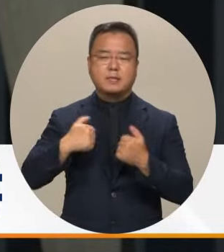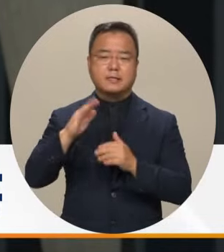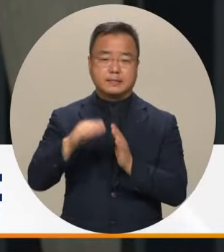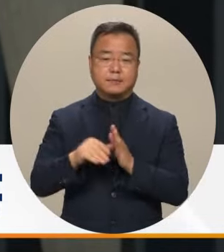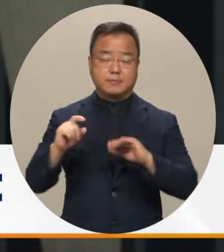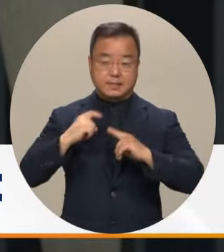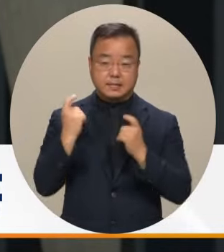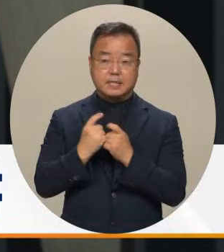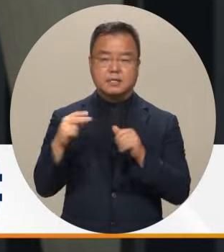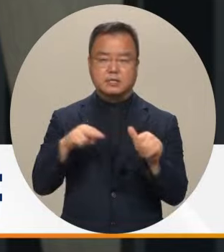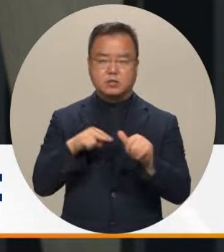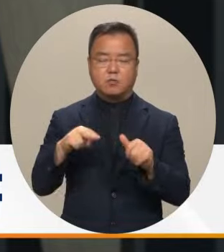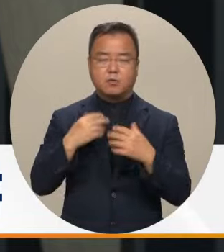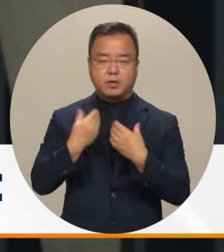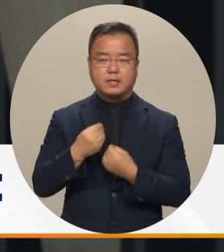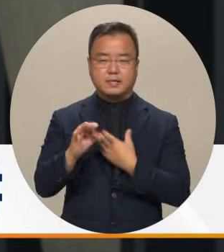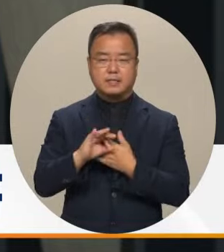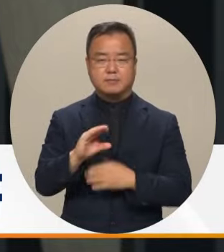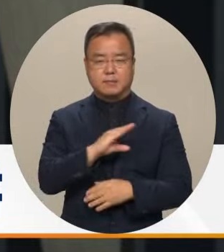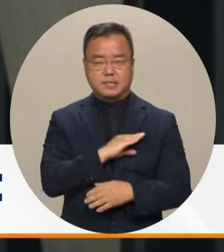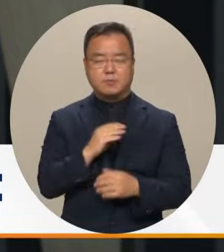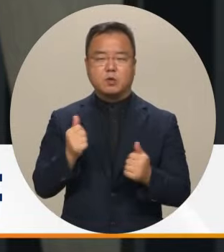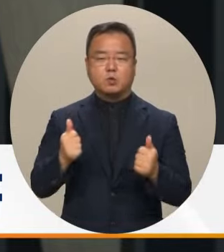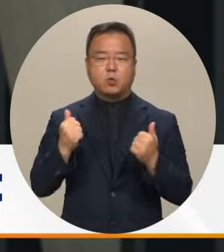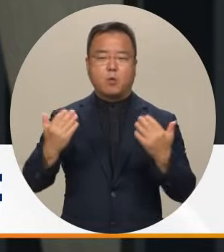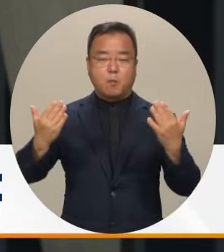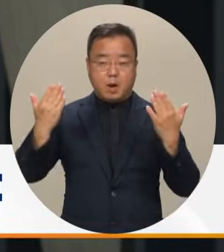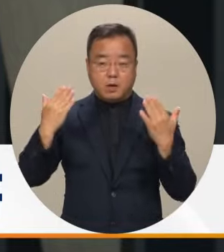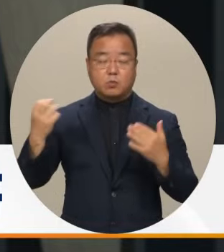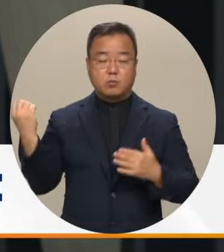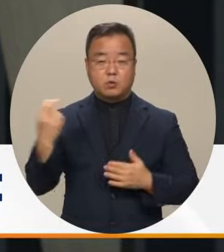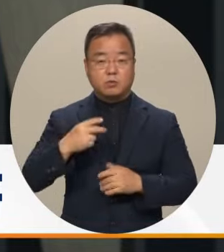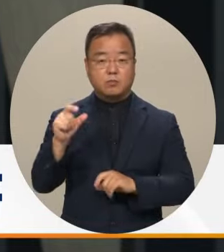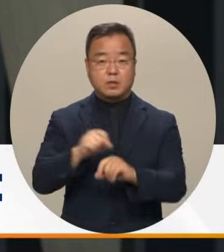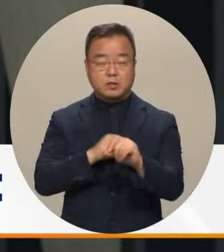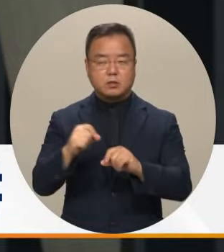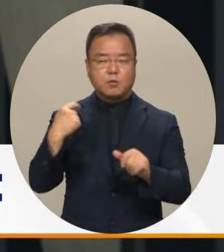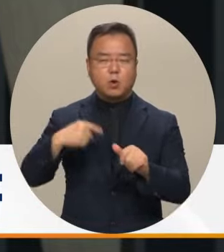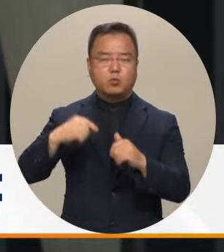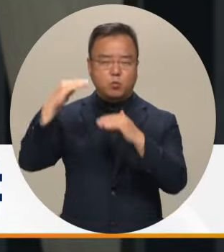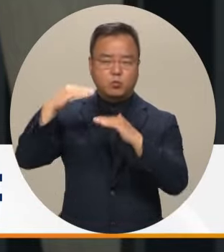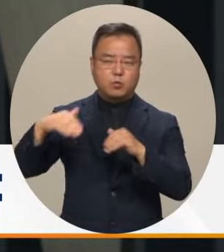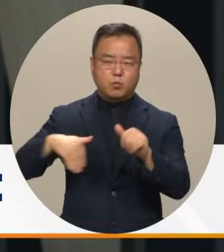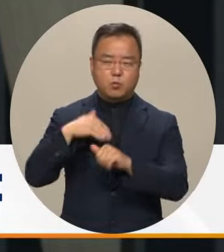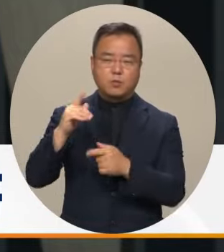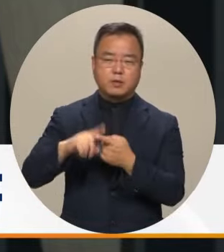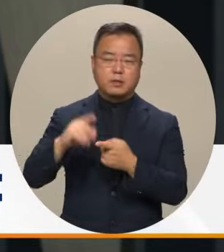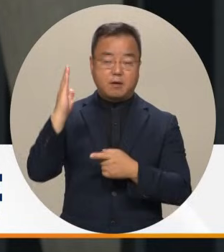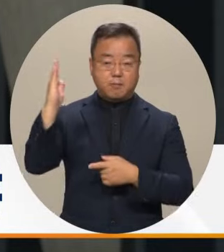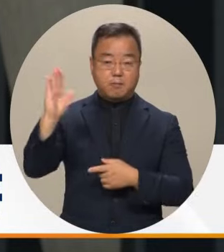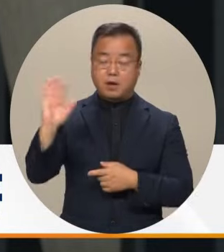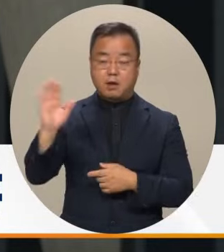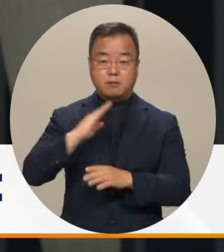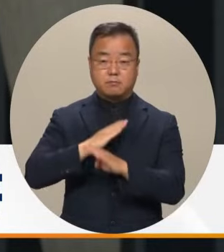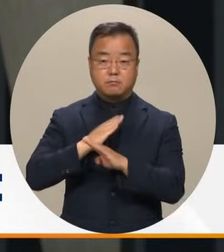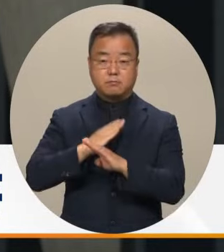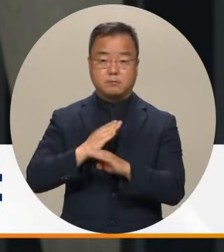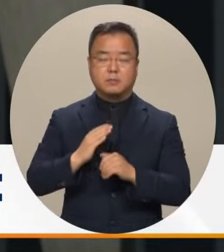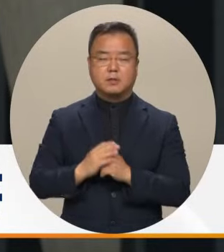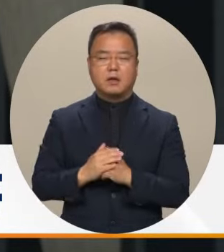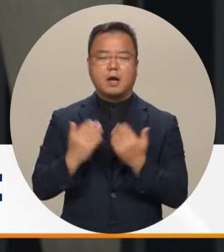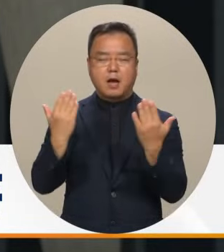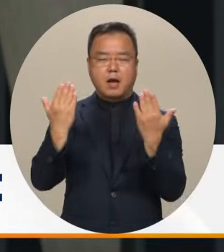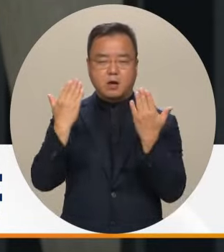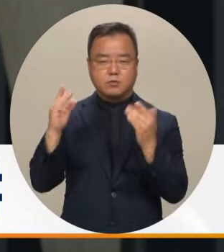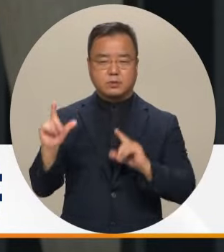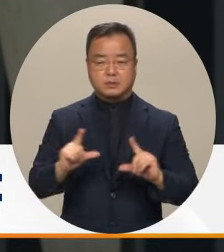개인 정보 예를 들면 성명 출신 학교 그다음에 어떤 특정한 교육환경 이런 것들 하면 안 되고요 또 저희가 학교 생활